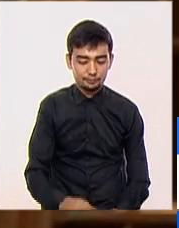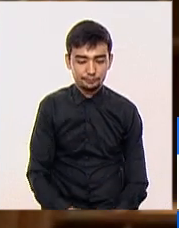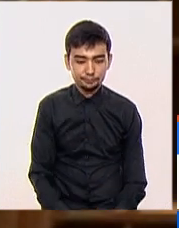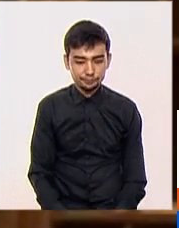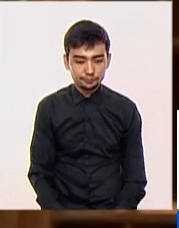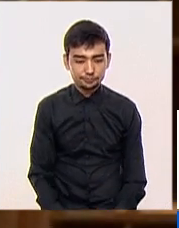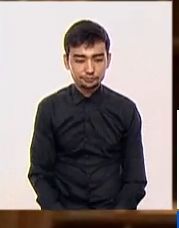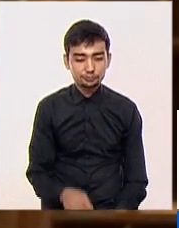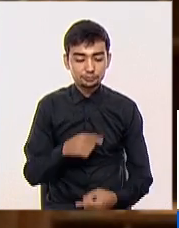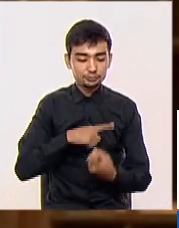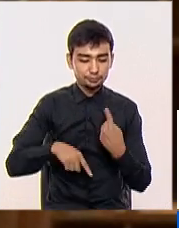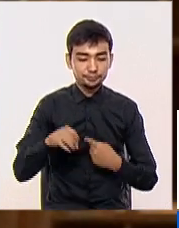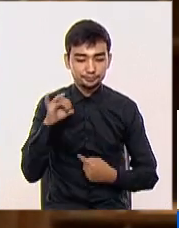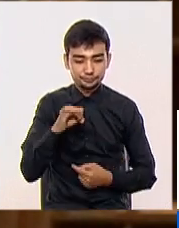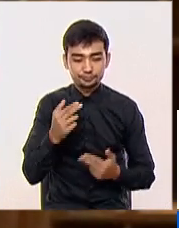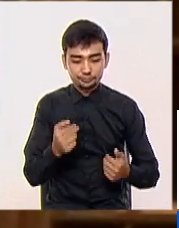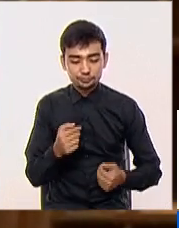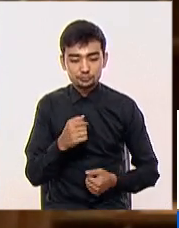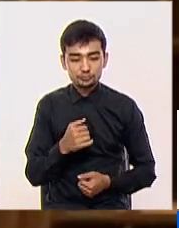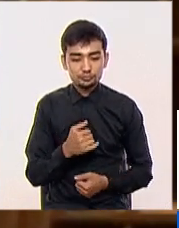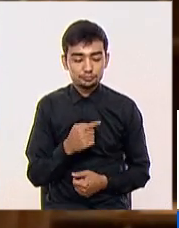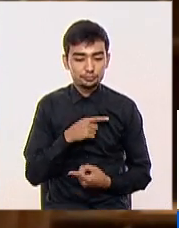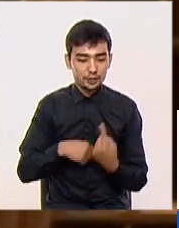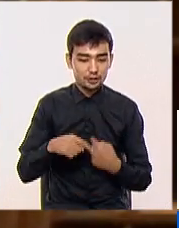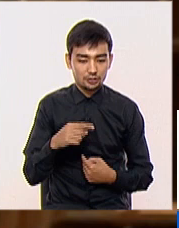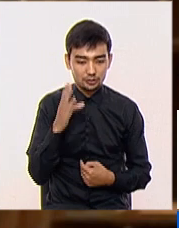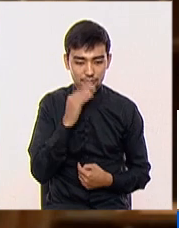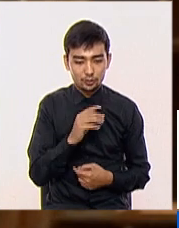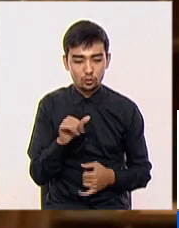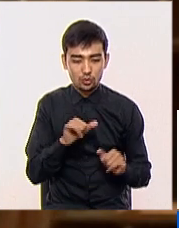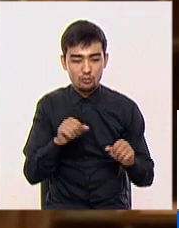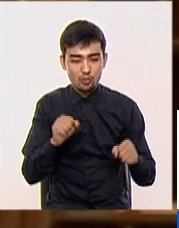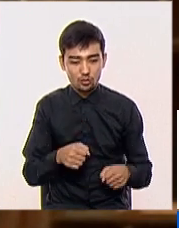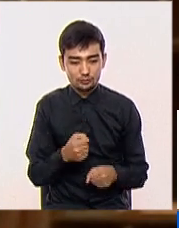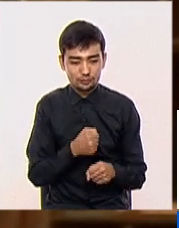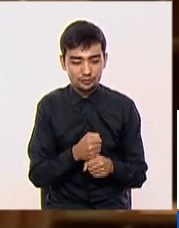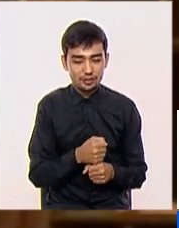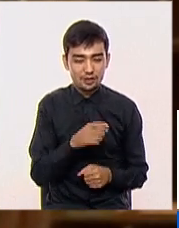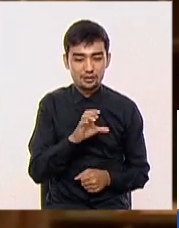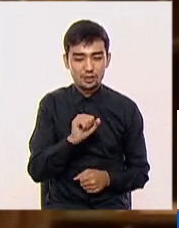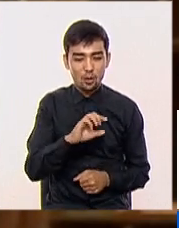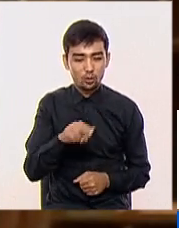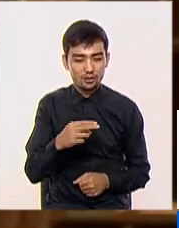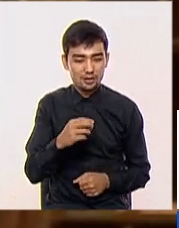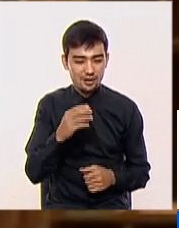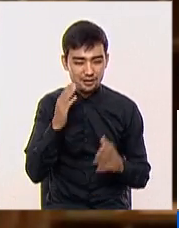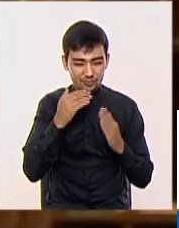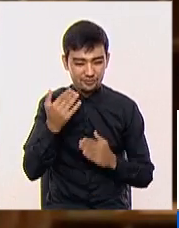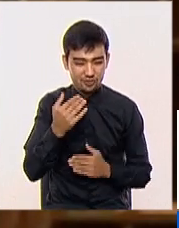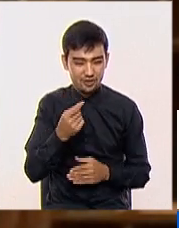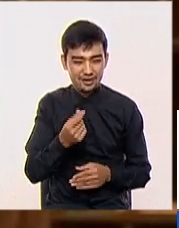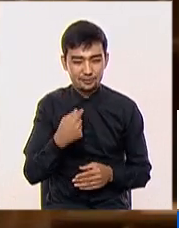Нам это все интересно. У нас есть, куда можно приложить саудовские деньги, с одной стороны. С другой